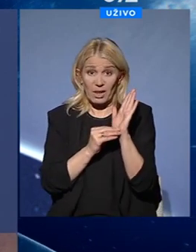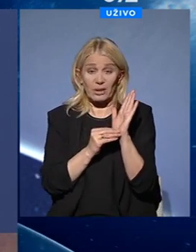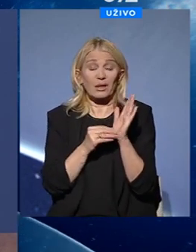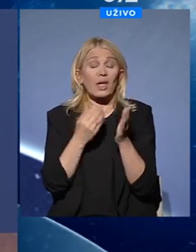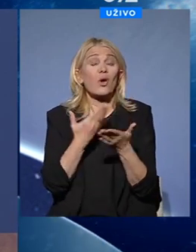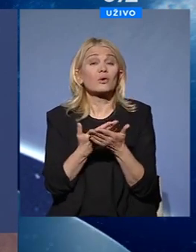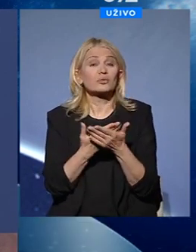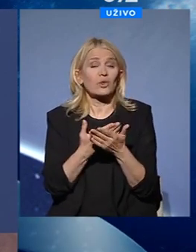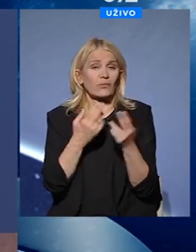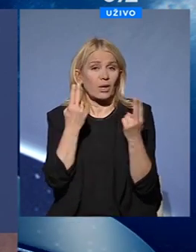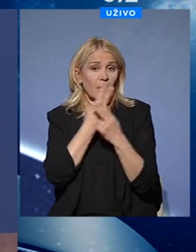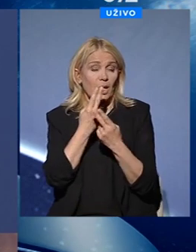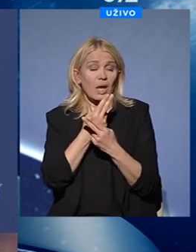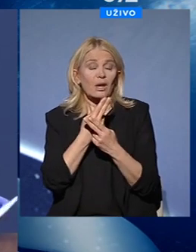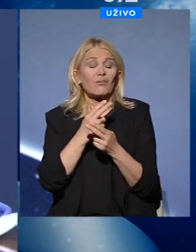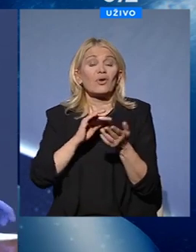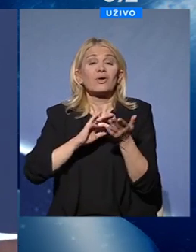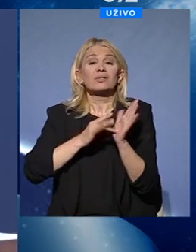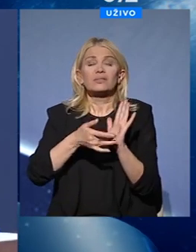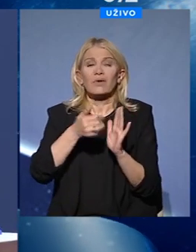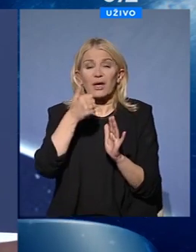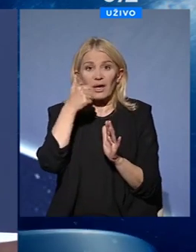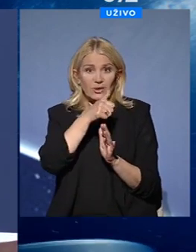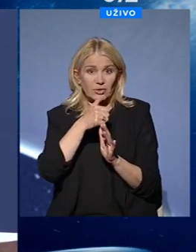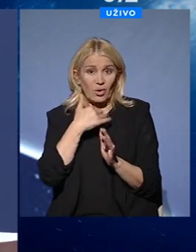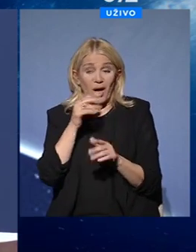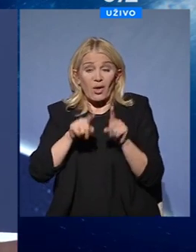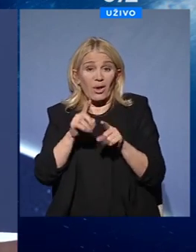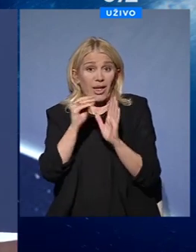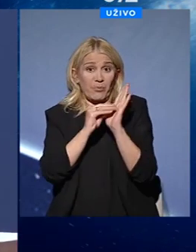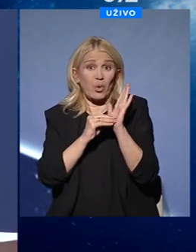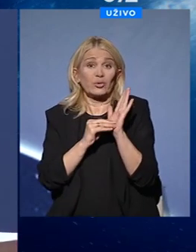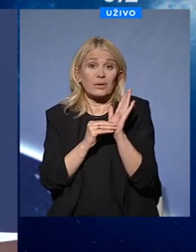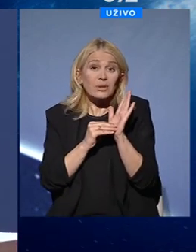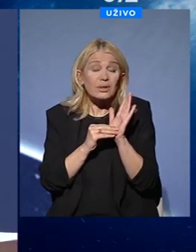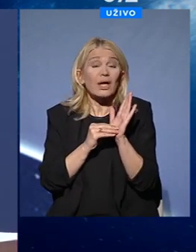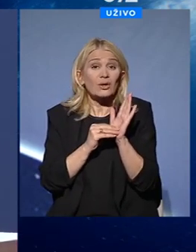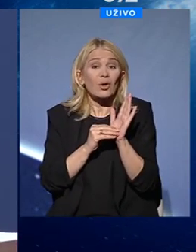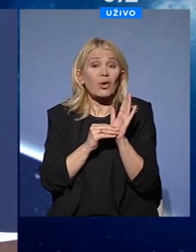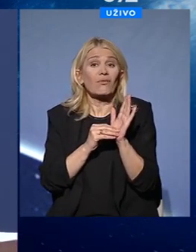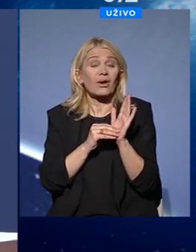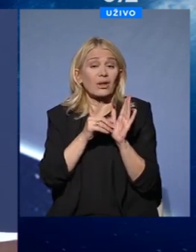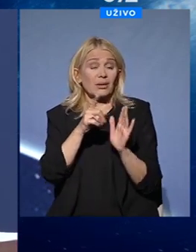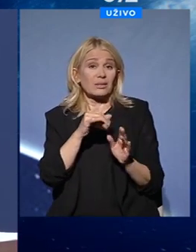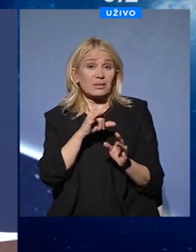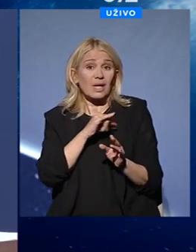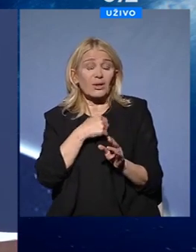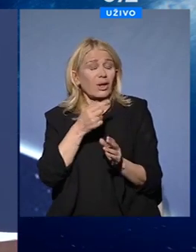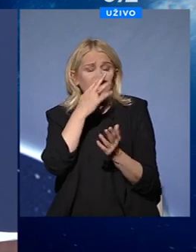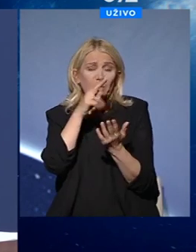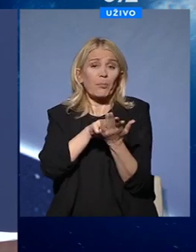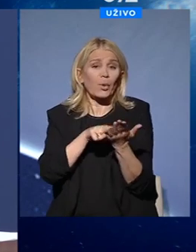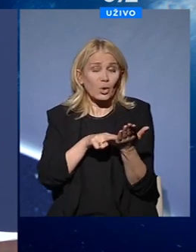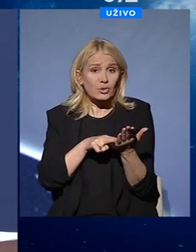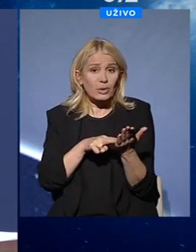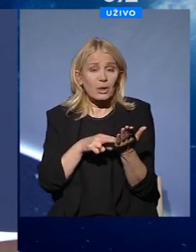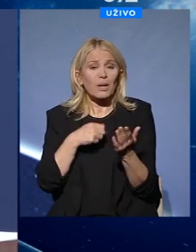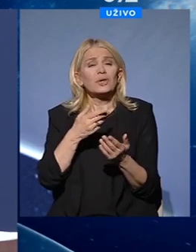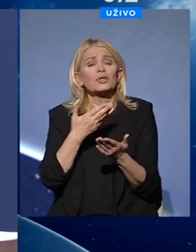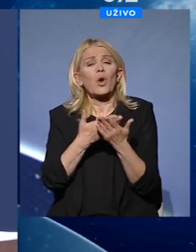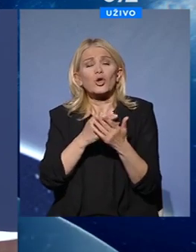Naravno, sve što, ako smo neki podatak zainteresovani, a nismo pročitali, mi ćemo na